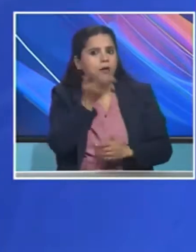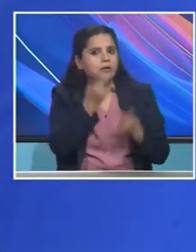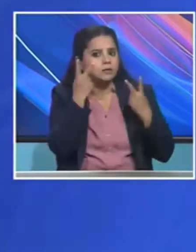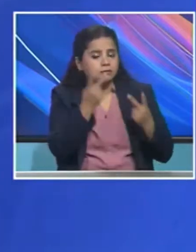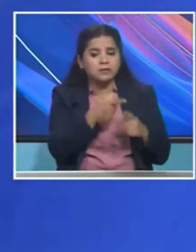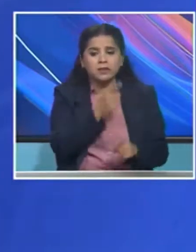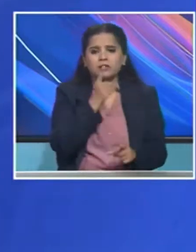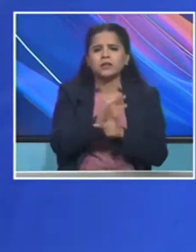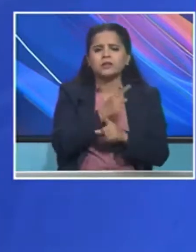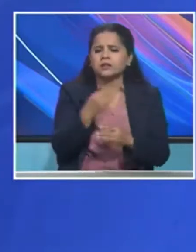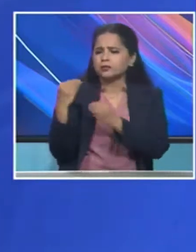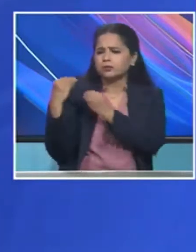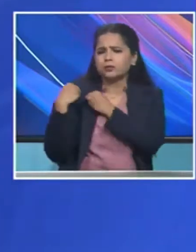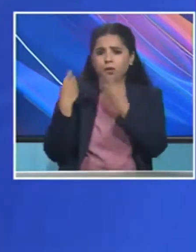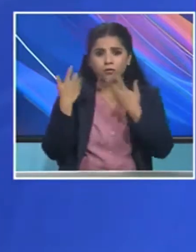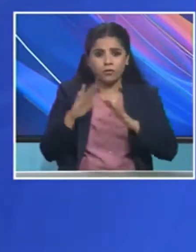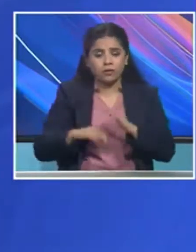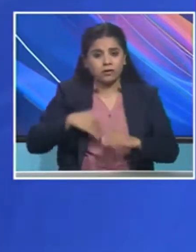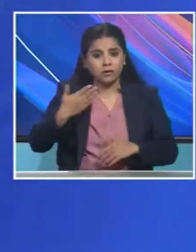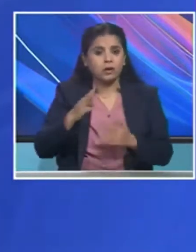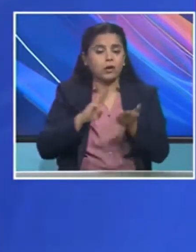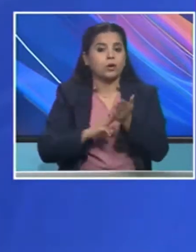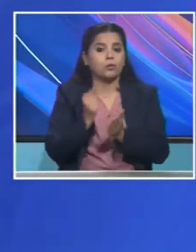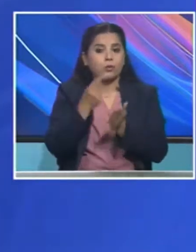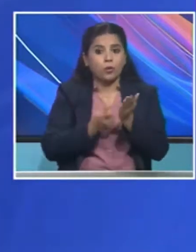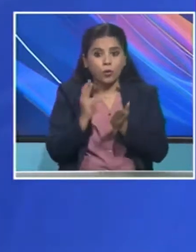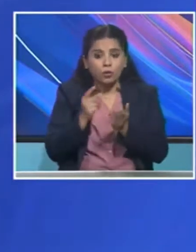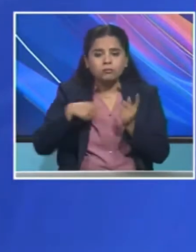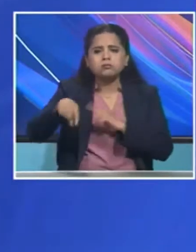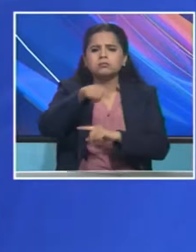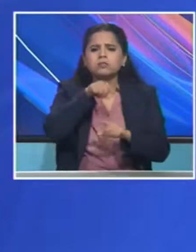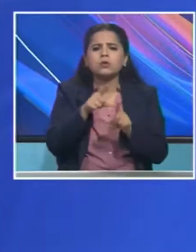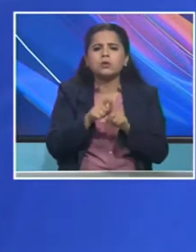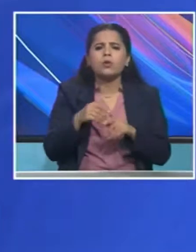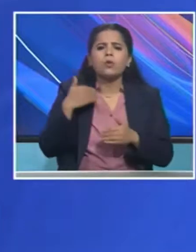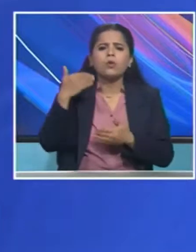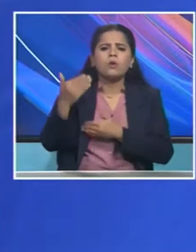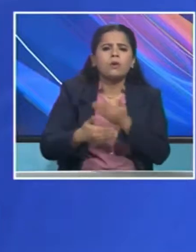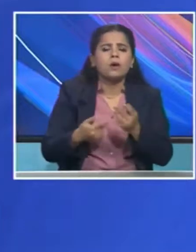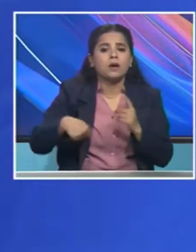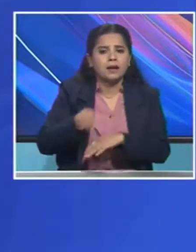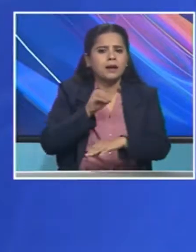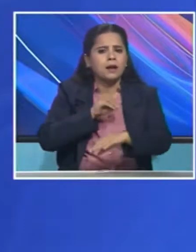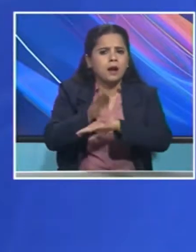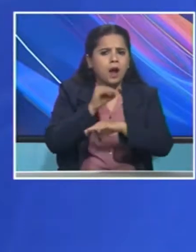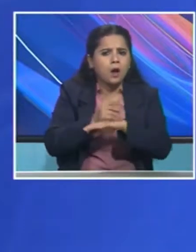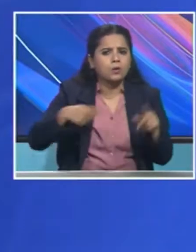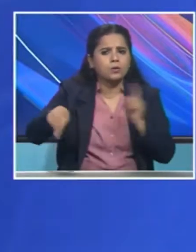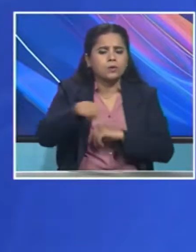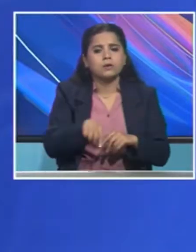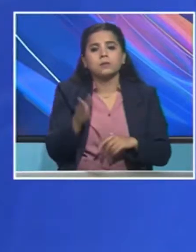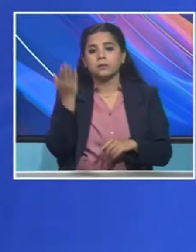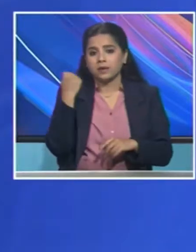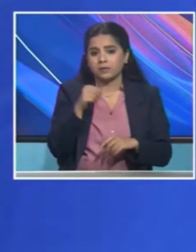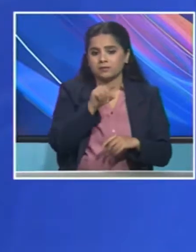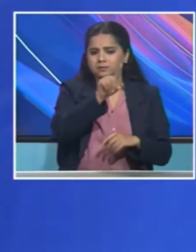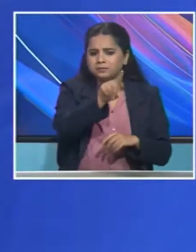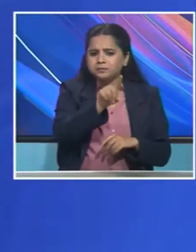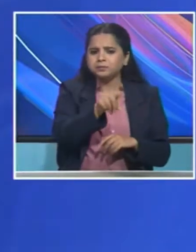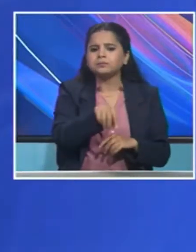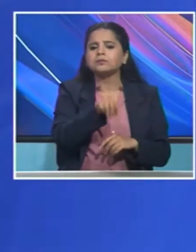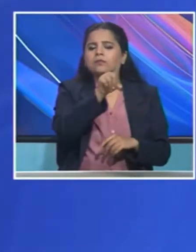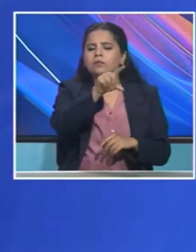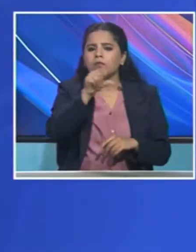शिक्षक की जिम्मेदारी के बाद द्रौपदी मुर्मू के राजनीतिक सफर की शुरुआत वार्ड काउंसलर के तौर पर साल 1997 में शुरू हुई।